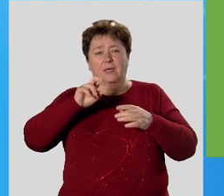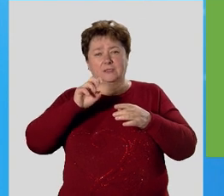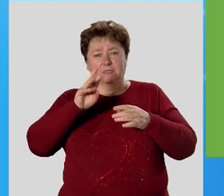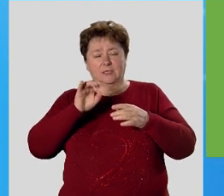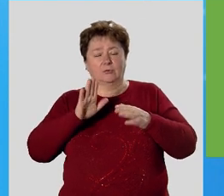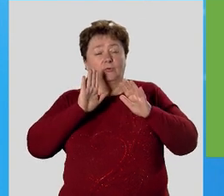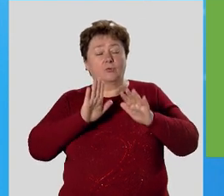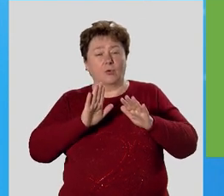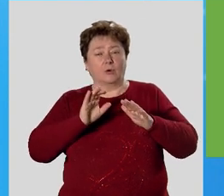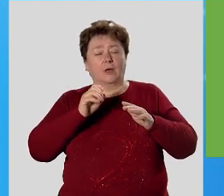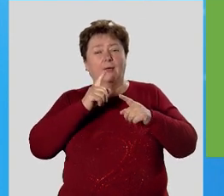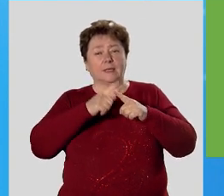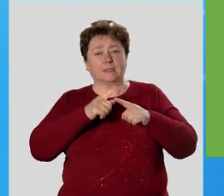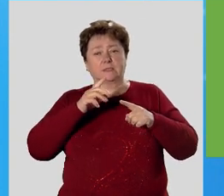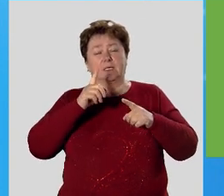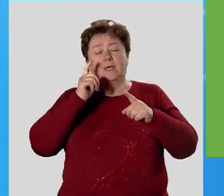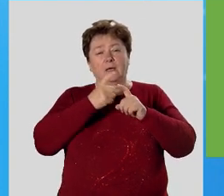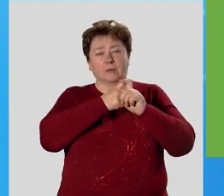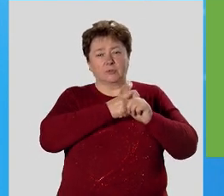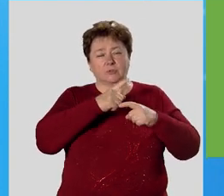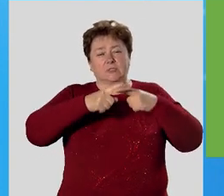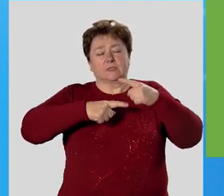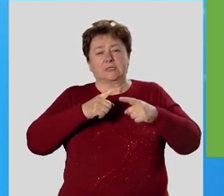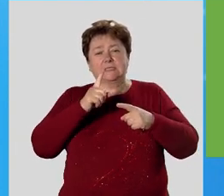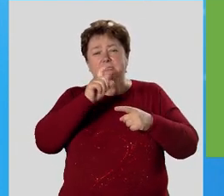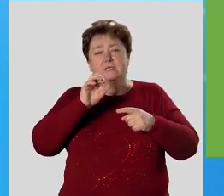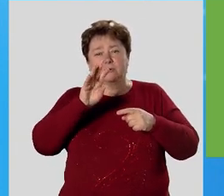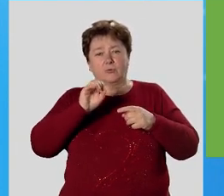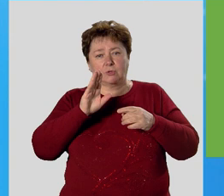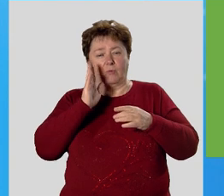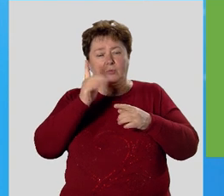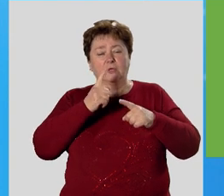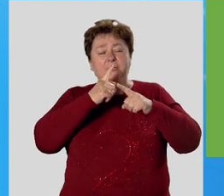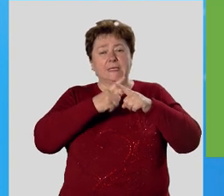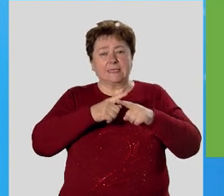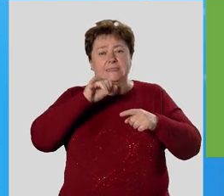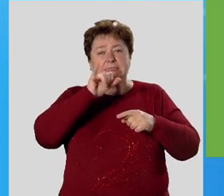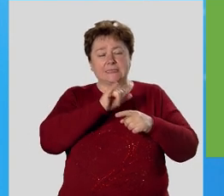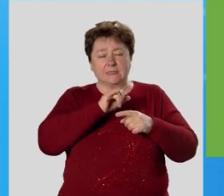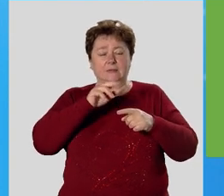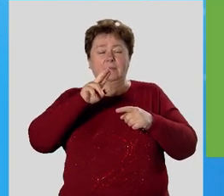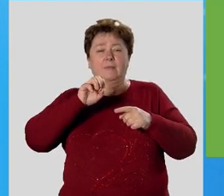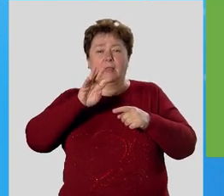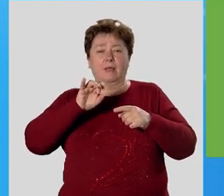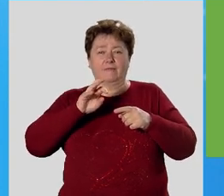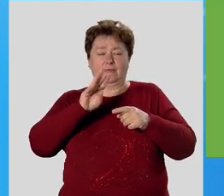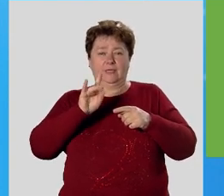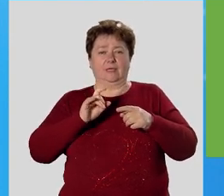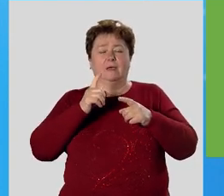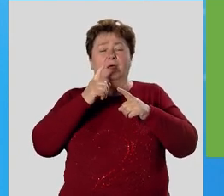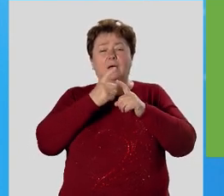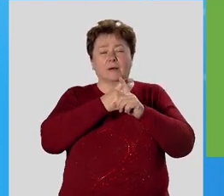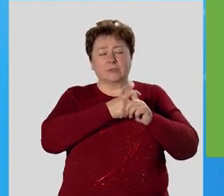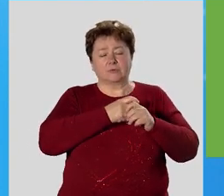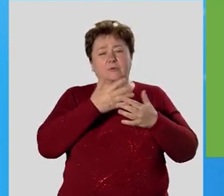только X-хромосому, следовательно, в зиготе будет XY-половые хромосомы, и